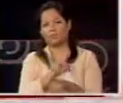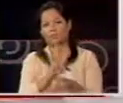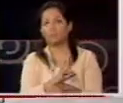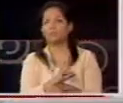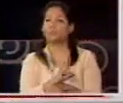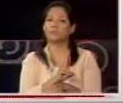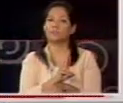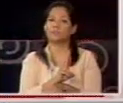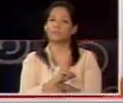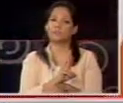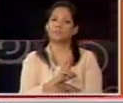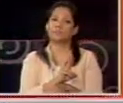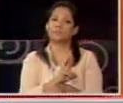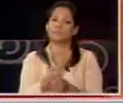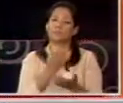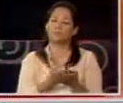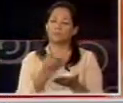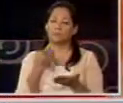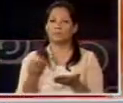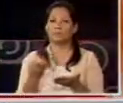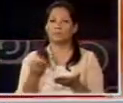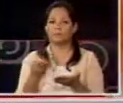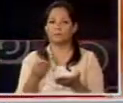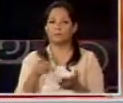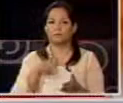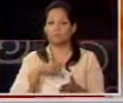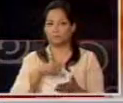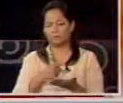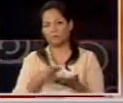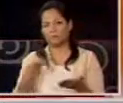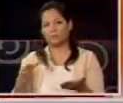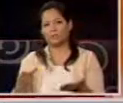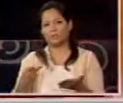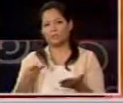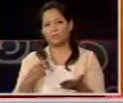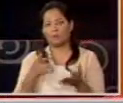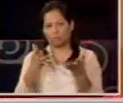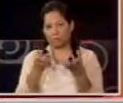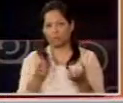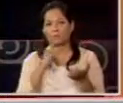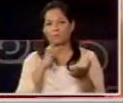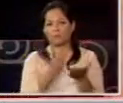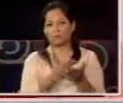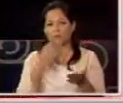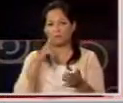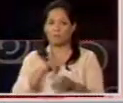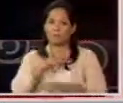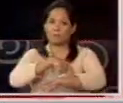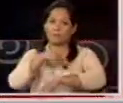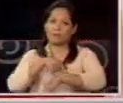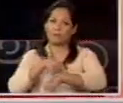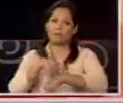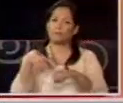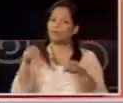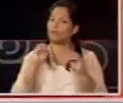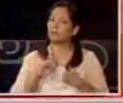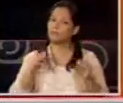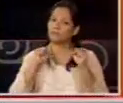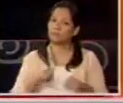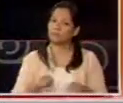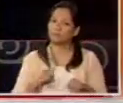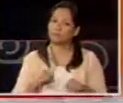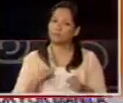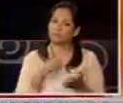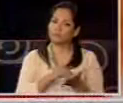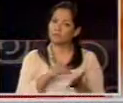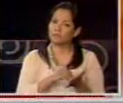ng property, tinatanong naman, gusto nilang patunayan that time na wala namang kakayahan yung sinasabi mong pinag-utangan mo